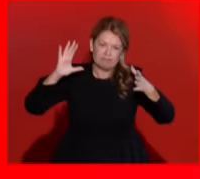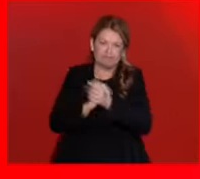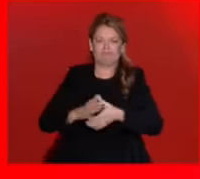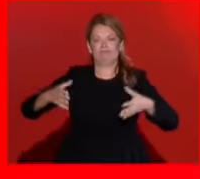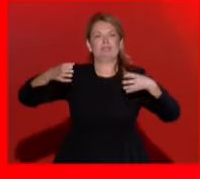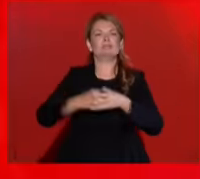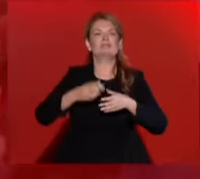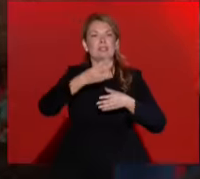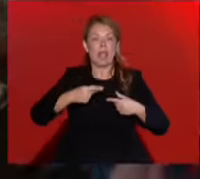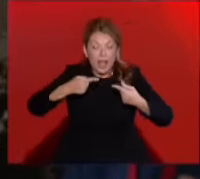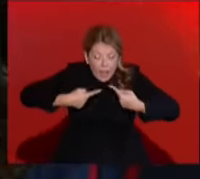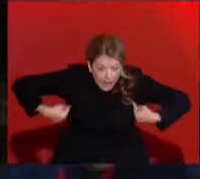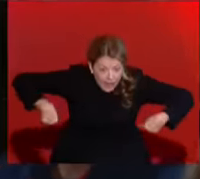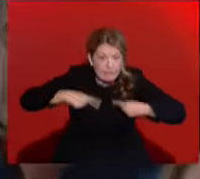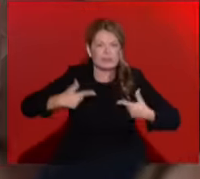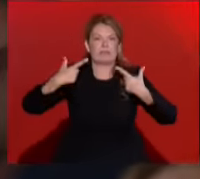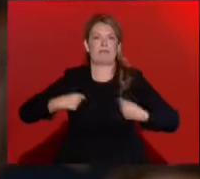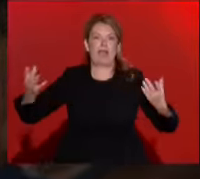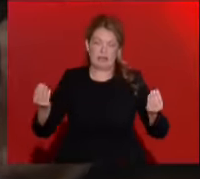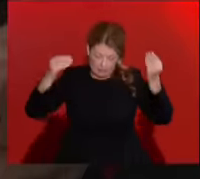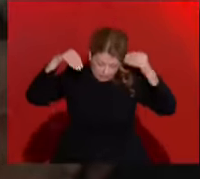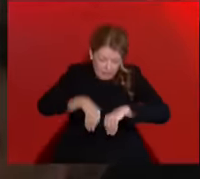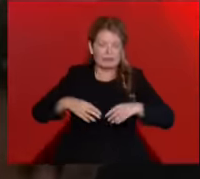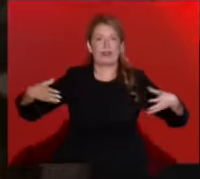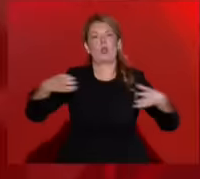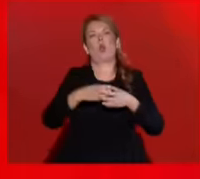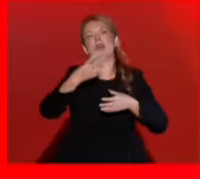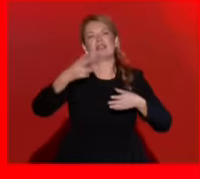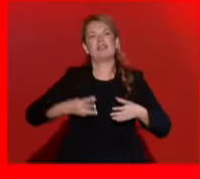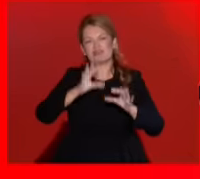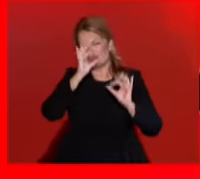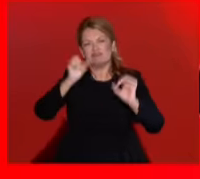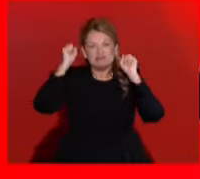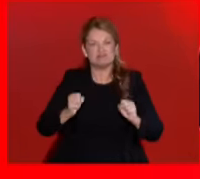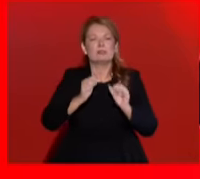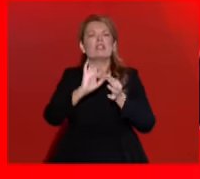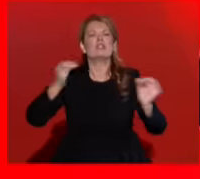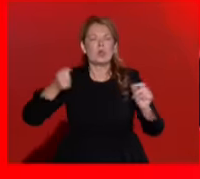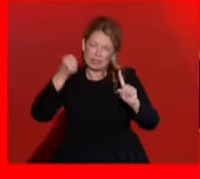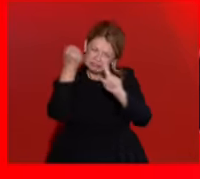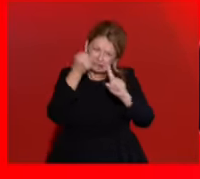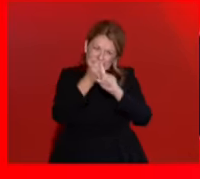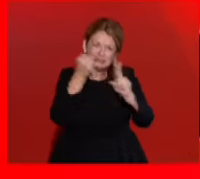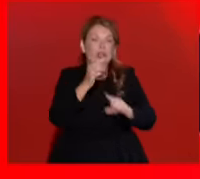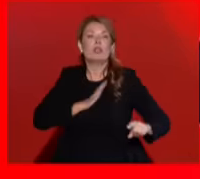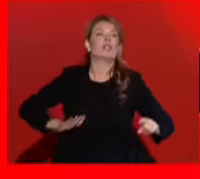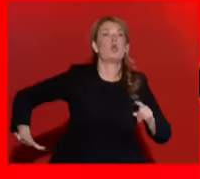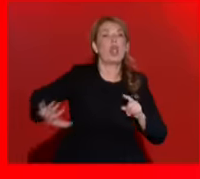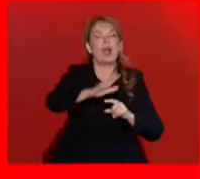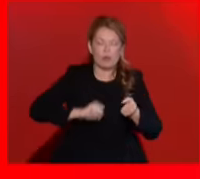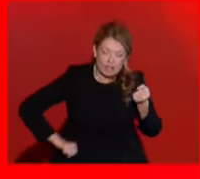Εμείς ανήκουμε στη ζωντανή αυτή ιστορία του αγωνιζόμενου λαού. Και